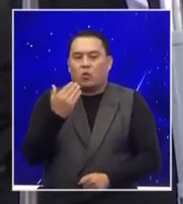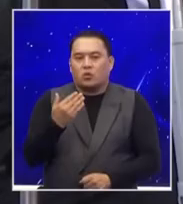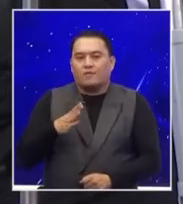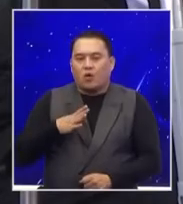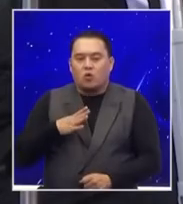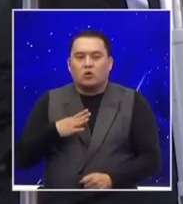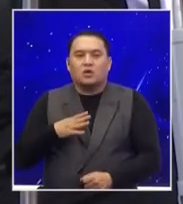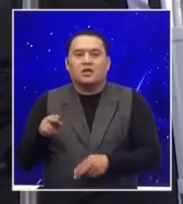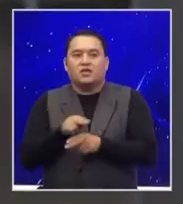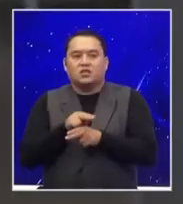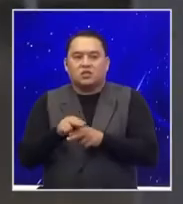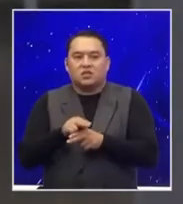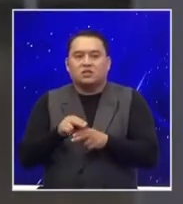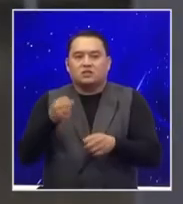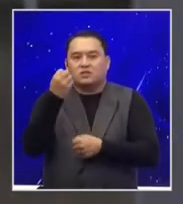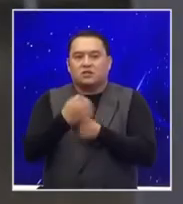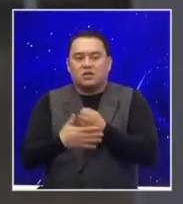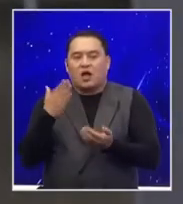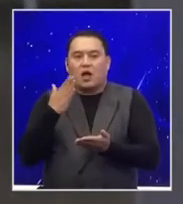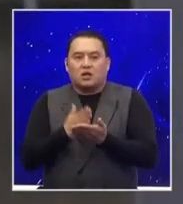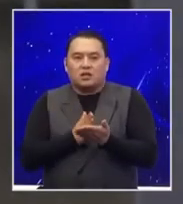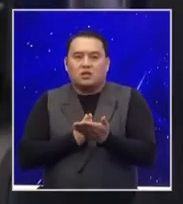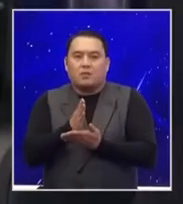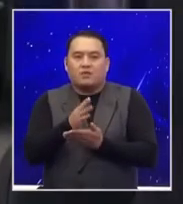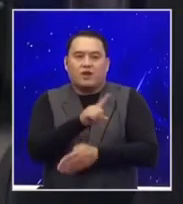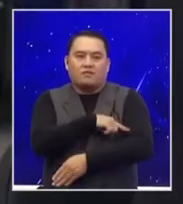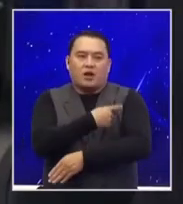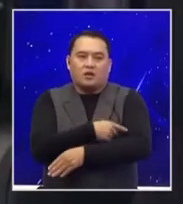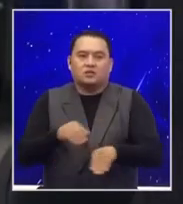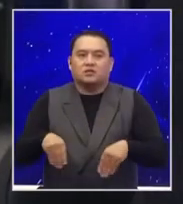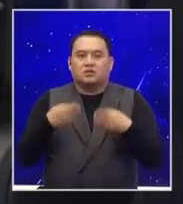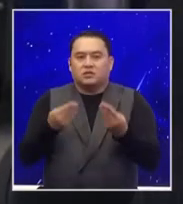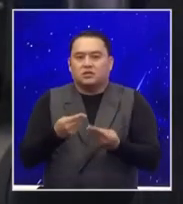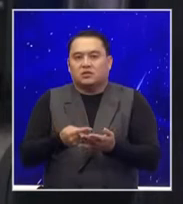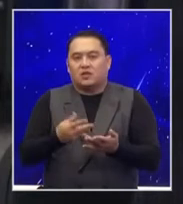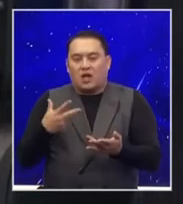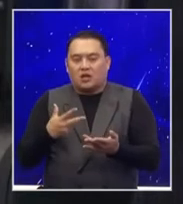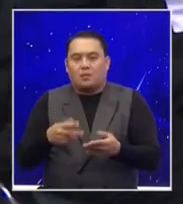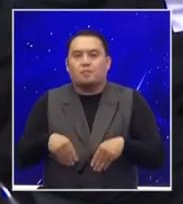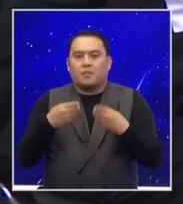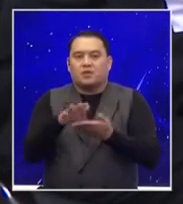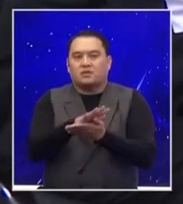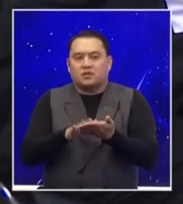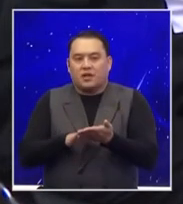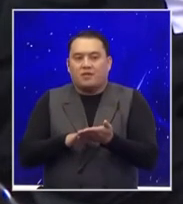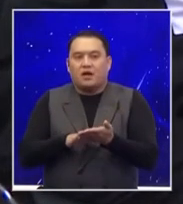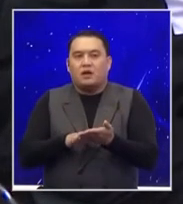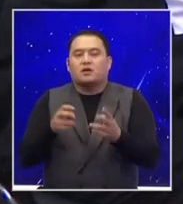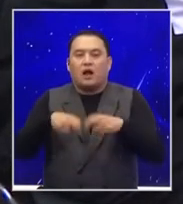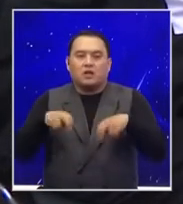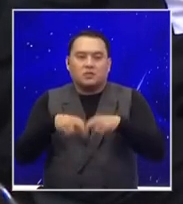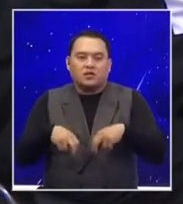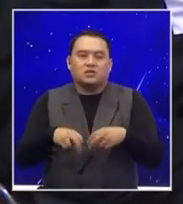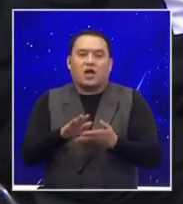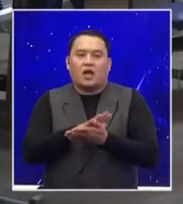Баялышпаева, для курса лечения в их центре достаточно получить направление врача, сдать необходимые анализы и подать заявку через портал. Рассмотрение